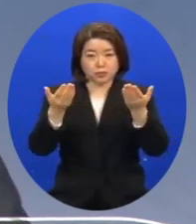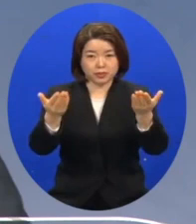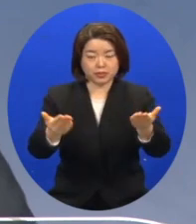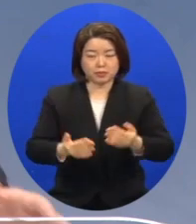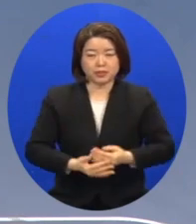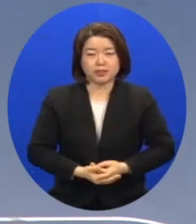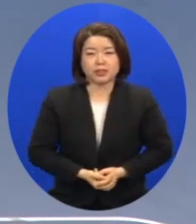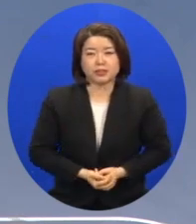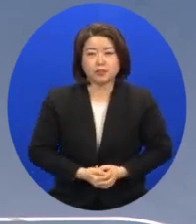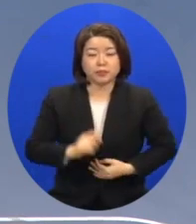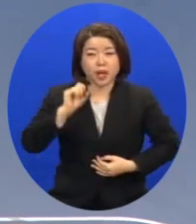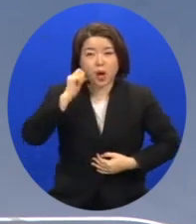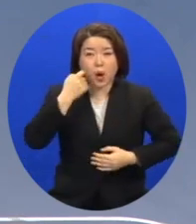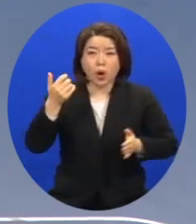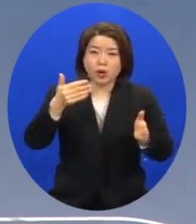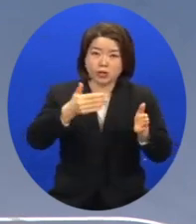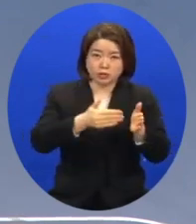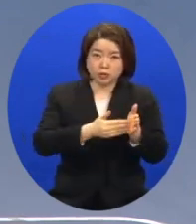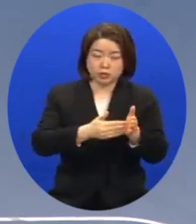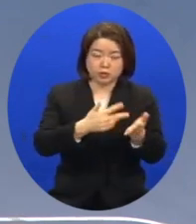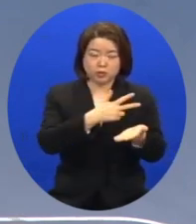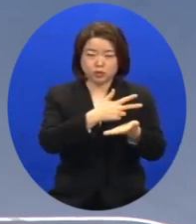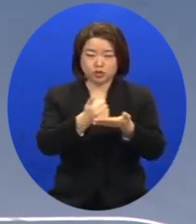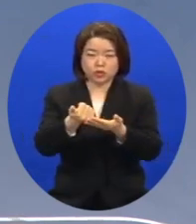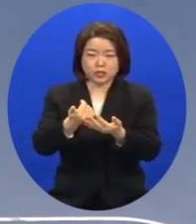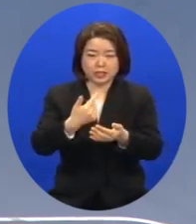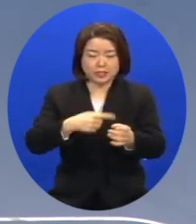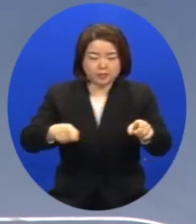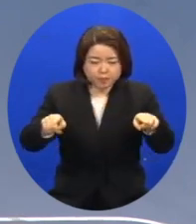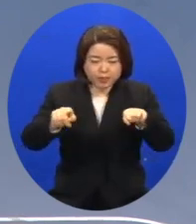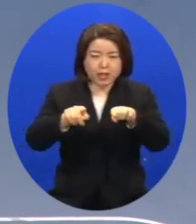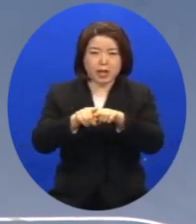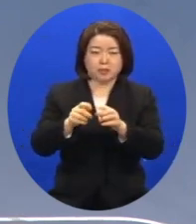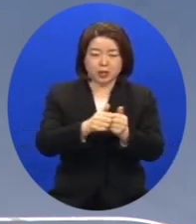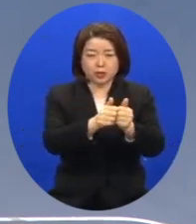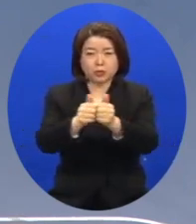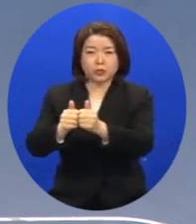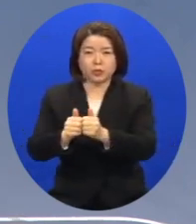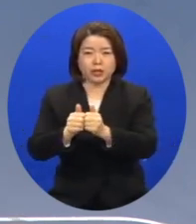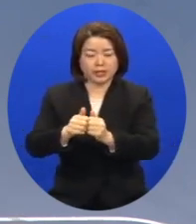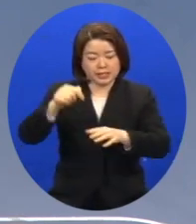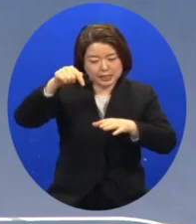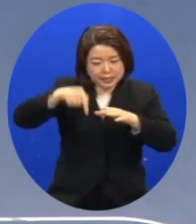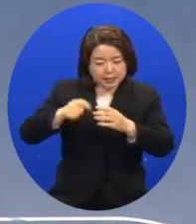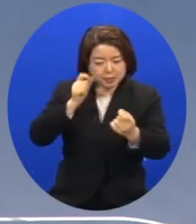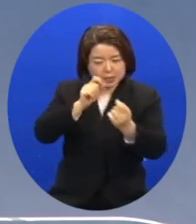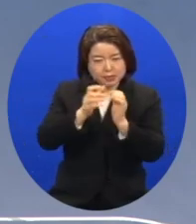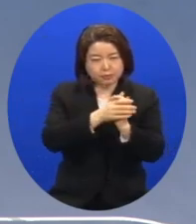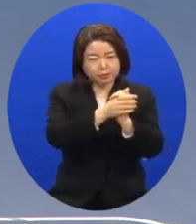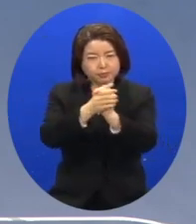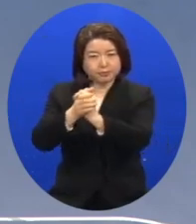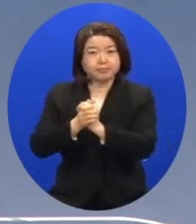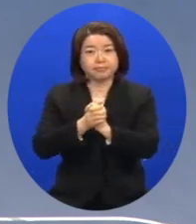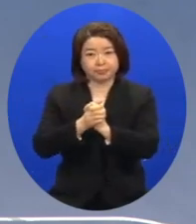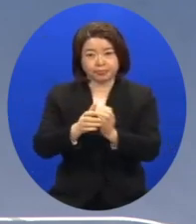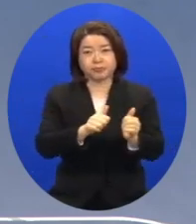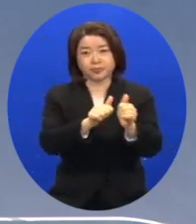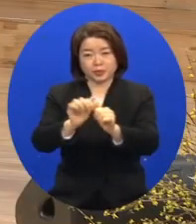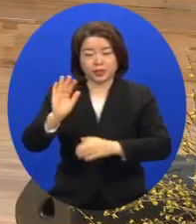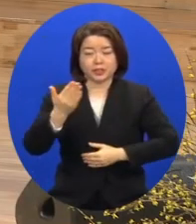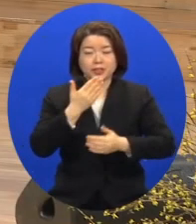아주 예수님과 더 동일하게 에 또 깊이 친밀하게 그렇게 동행하게 되시기를